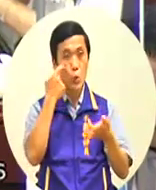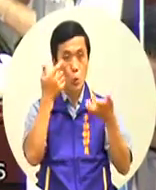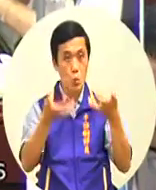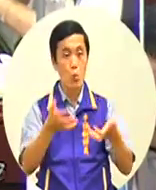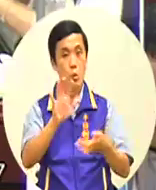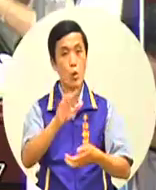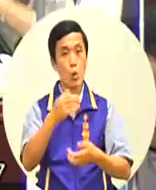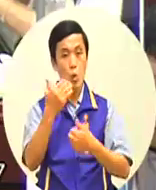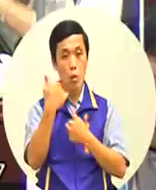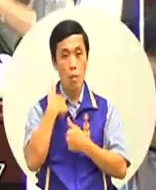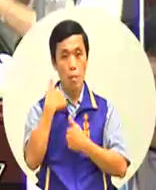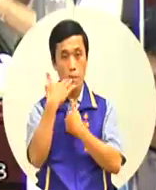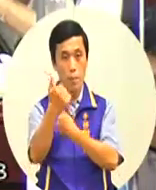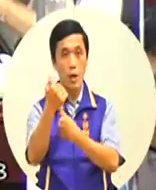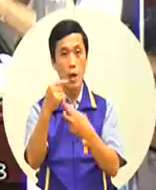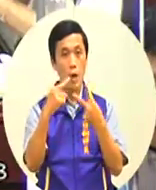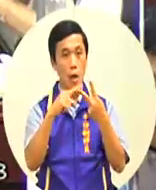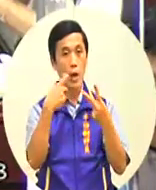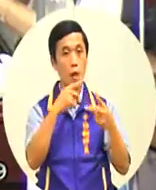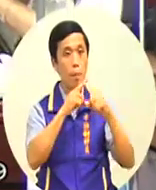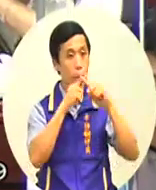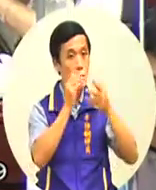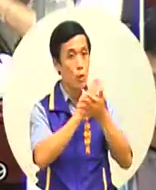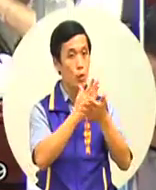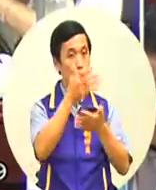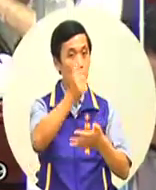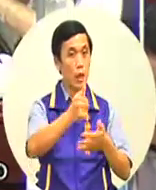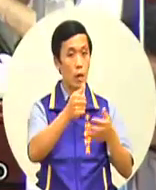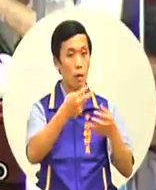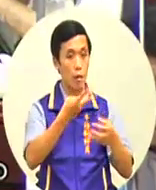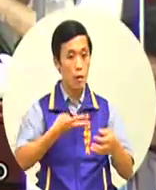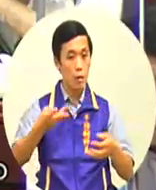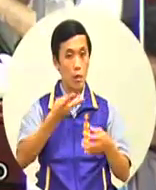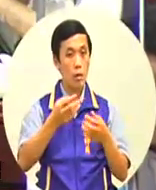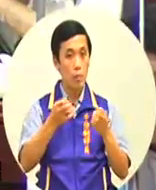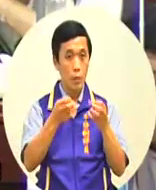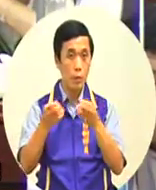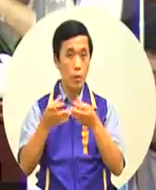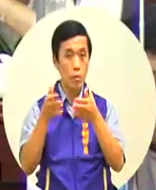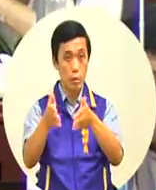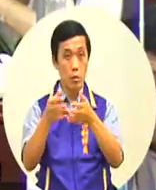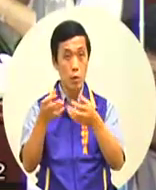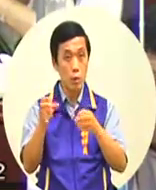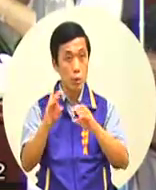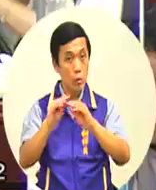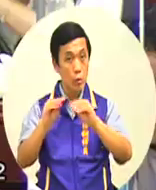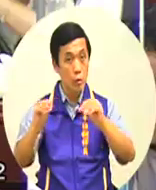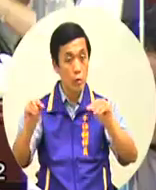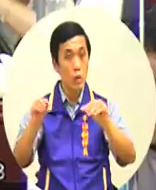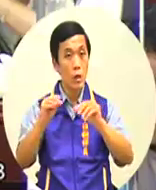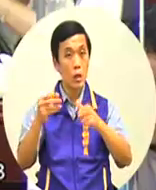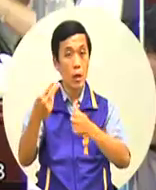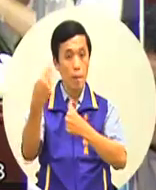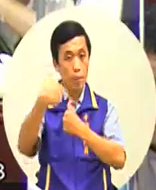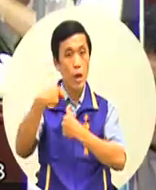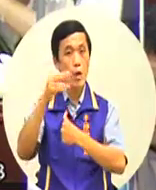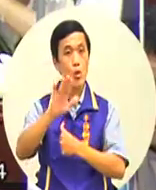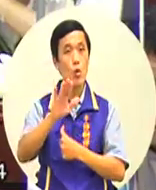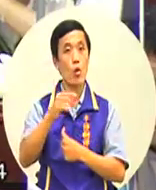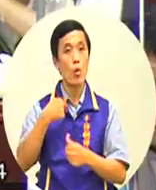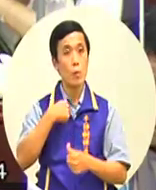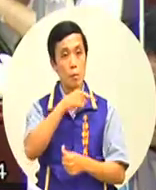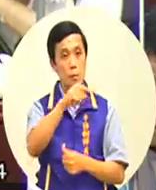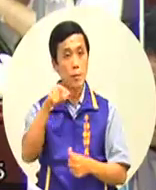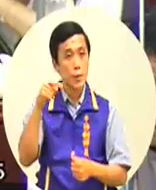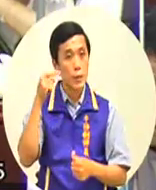找我跟我们的秘书长做个讨论。那我们对土地的部分呢，有指示呢，我们要另觅一个更适